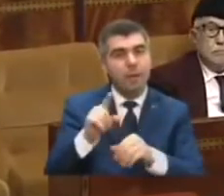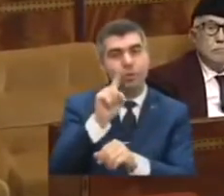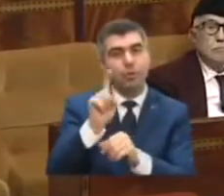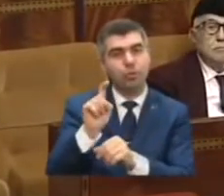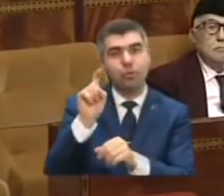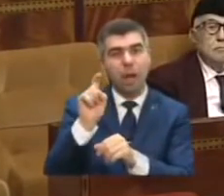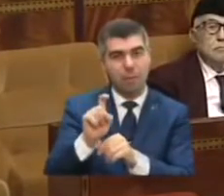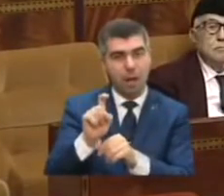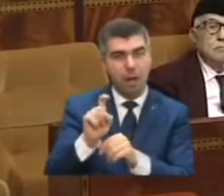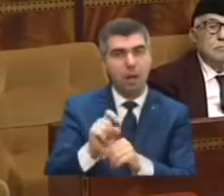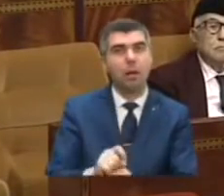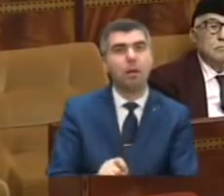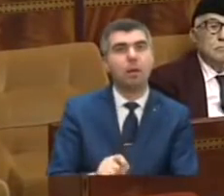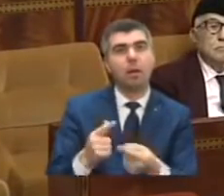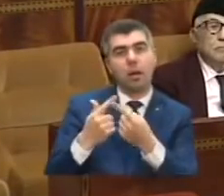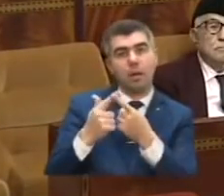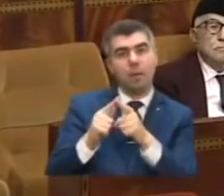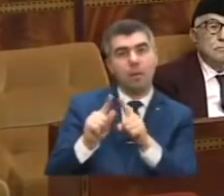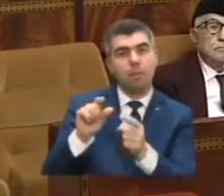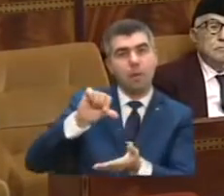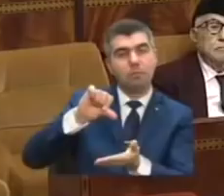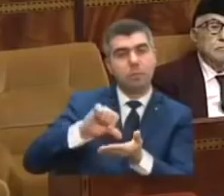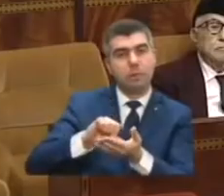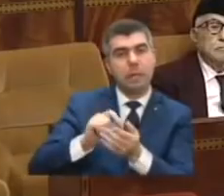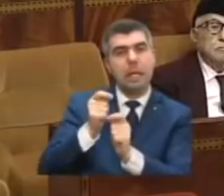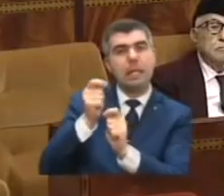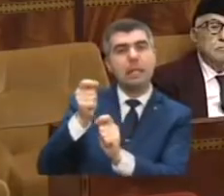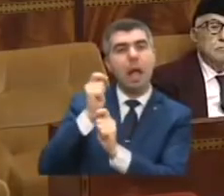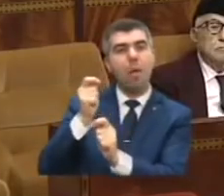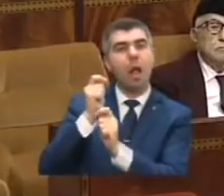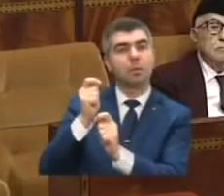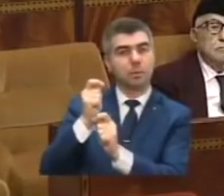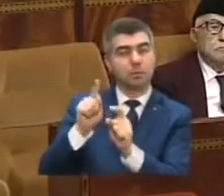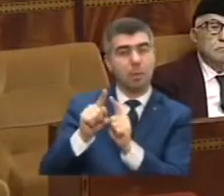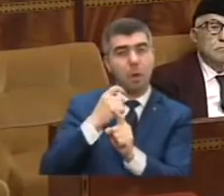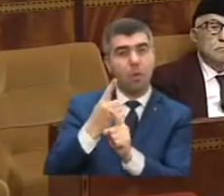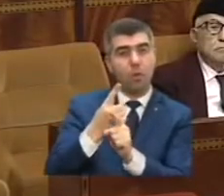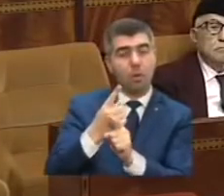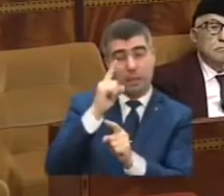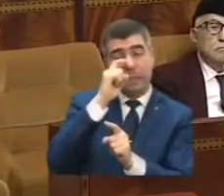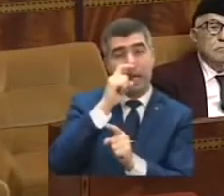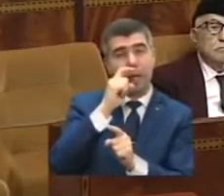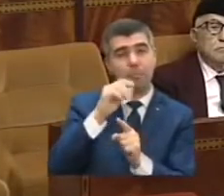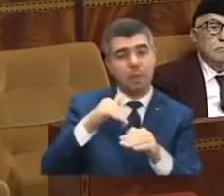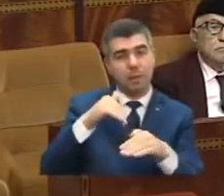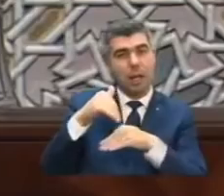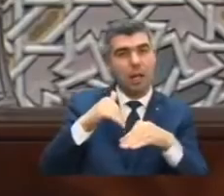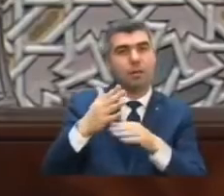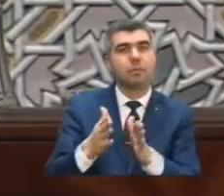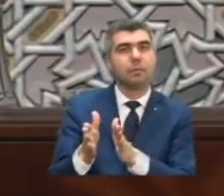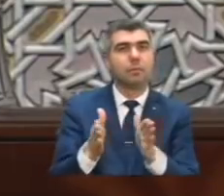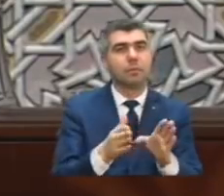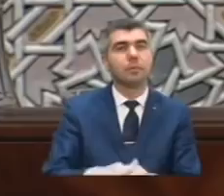زريزار وجامعة بوهدة في إقليم تاونات، راها في وضعية مثرية سيد الوزير. وشكرا.